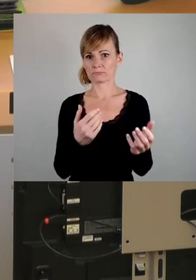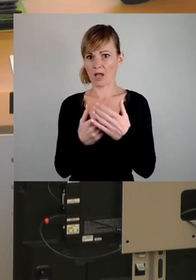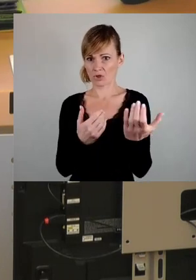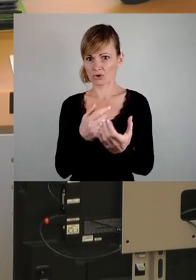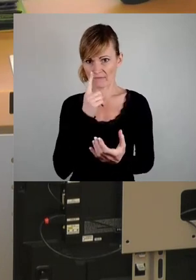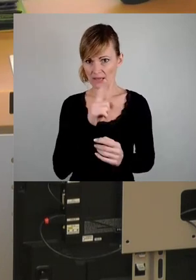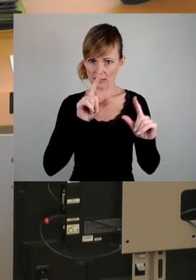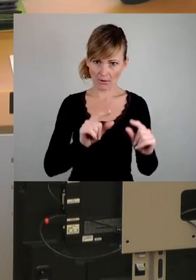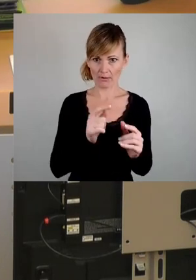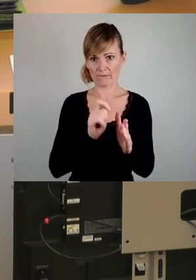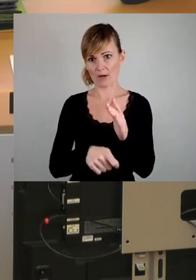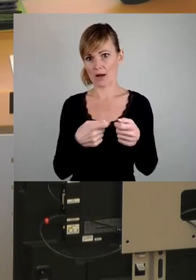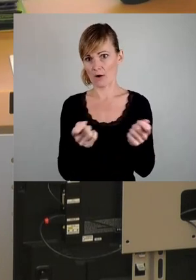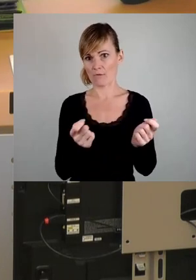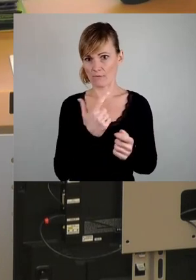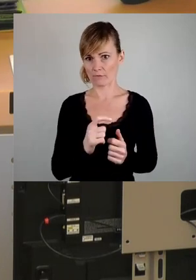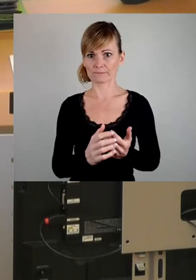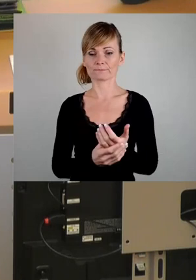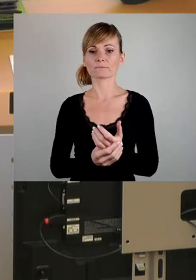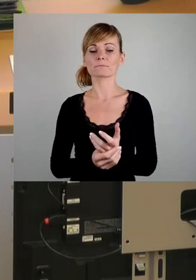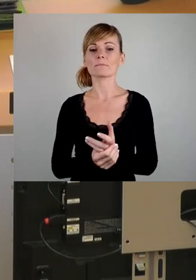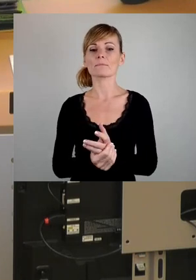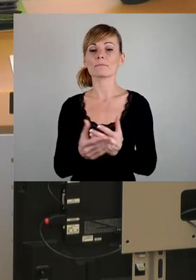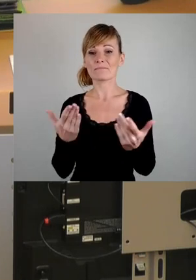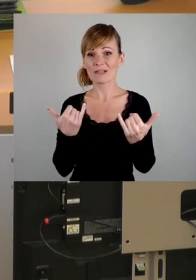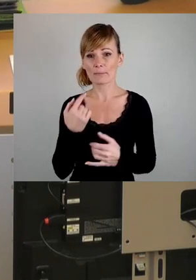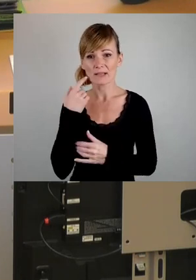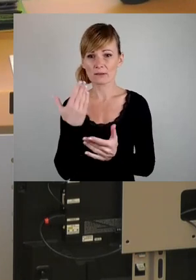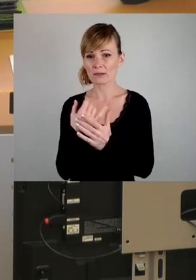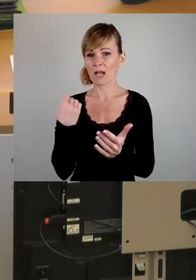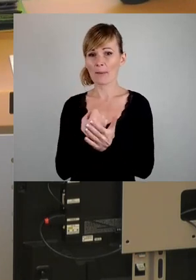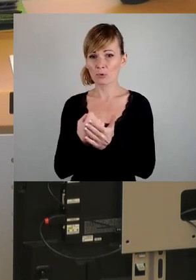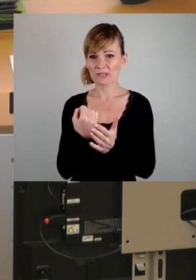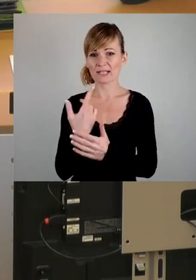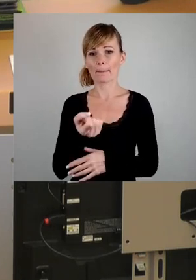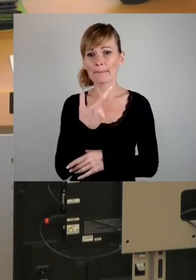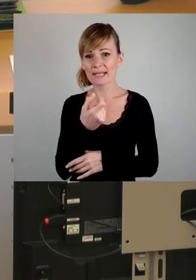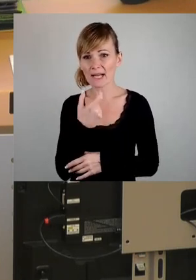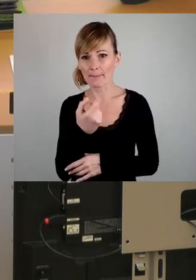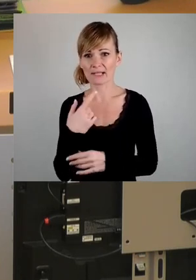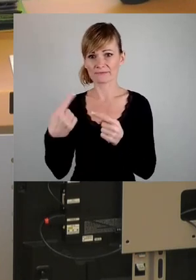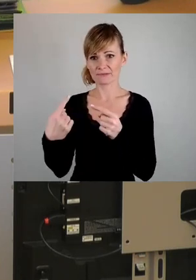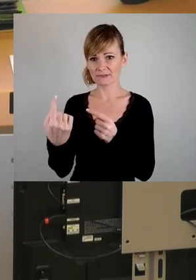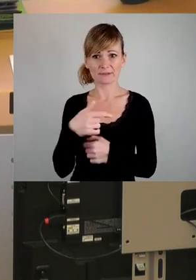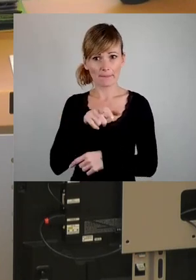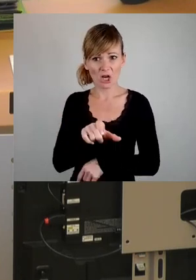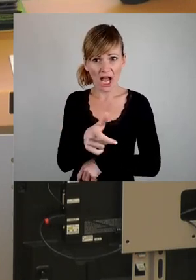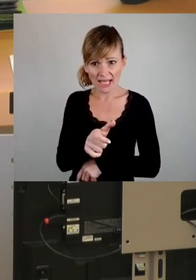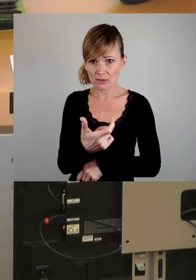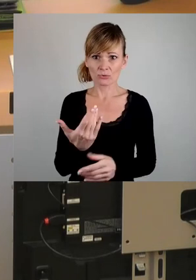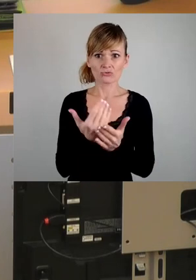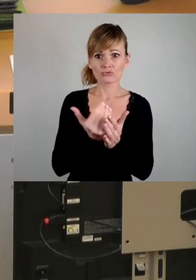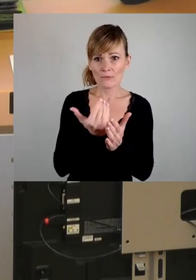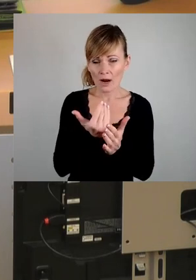Derzeit ist es so, dass in Apotheken Medikamente fehlen. Die Menschen können sich die Heizung kaum noch leisten. Die Preissprünge sind keinesfalls